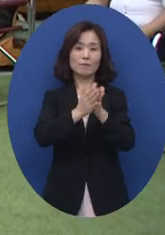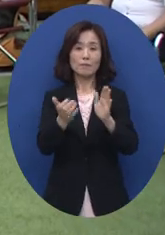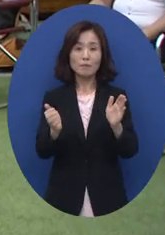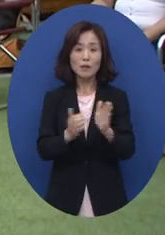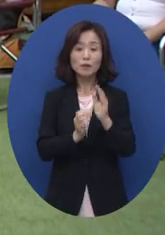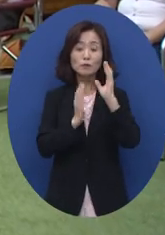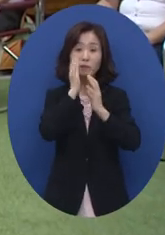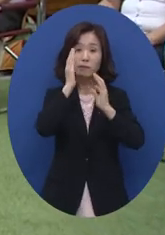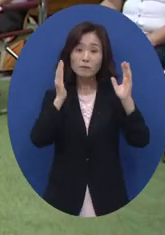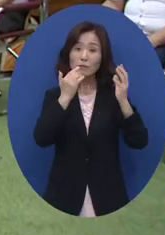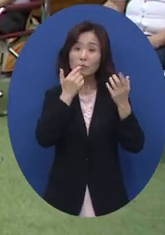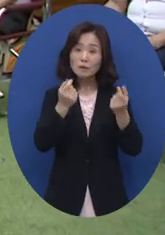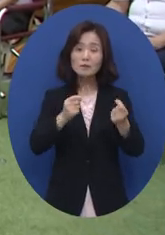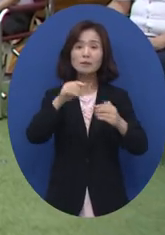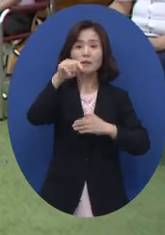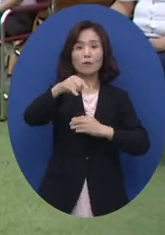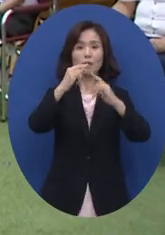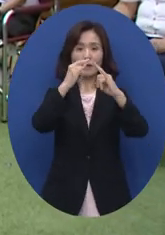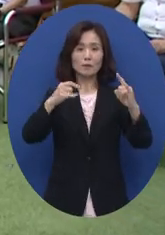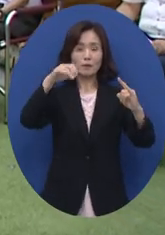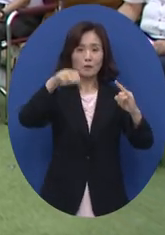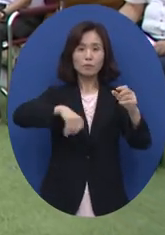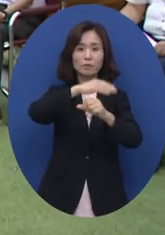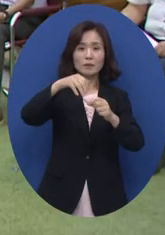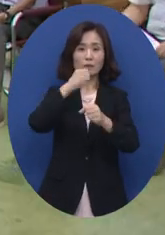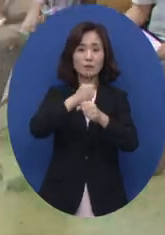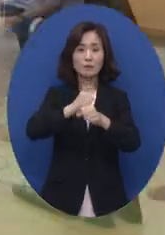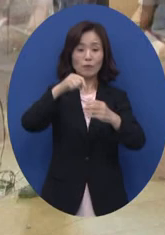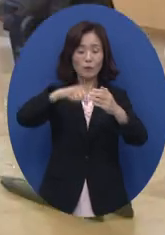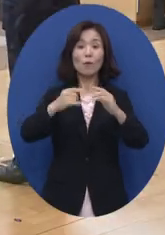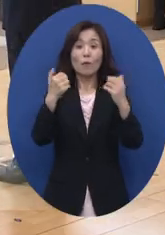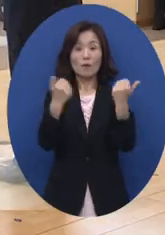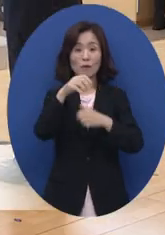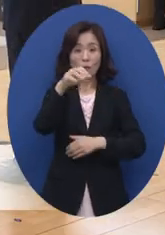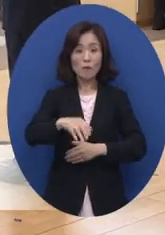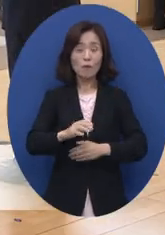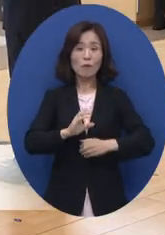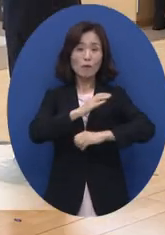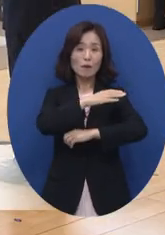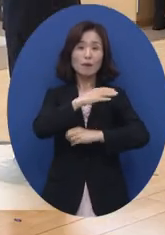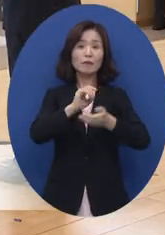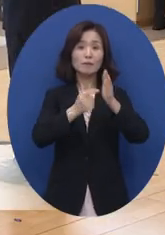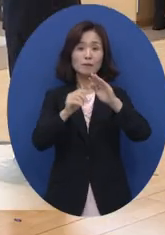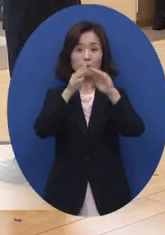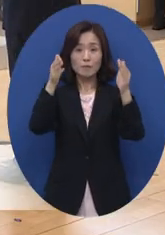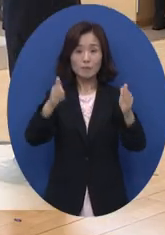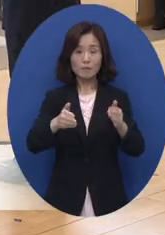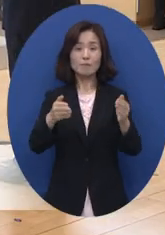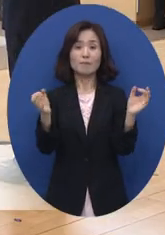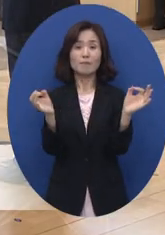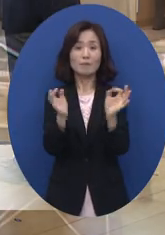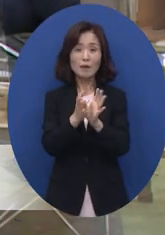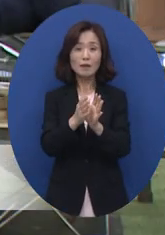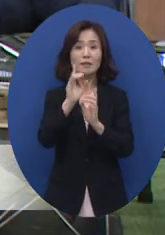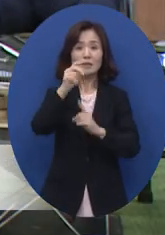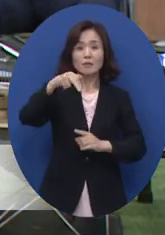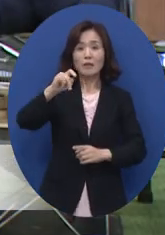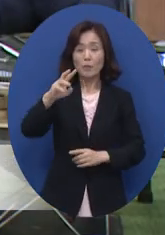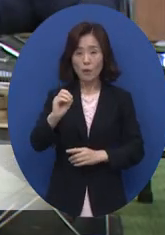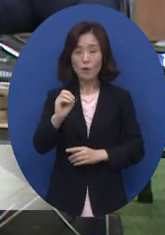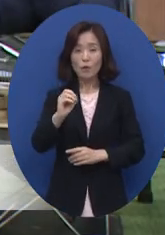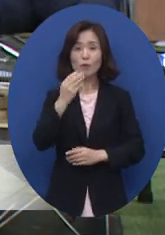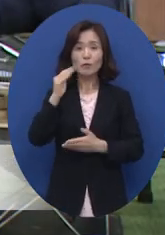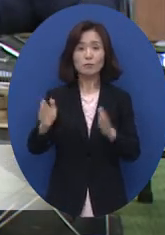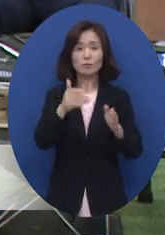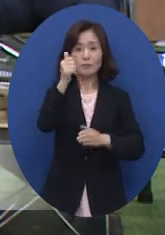숲속을 연상시키는 야외 캠핑장 분위기를 꾸며진 실내 회의 자 권위의 상징인 단상과 발언대 를 없애고 이젠 경기도